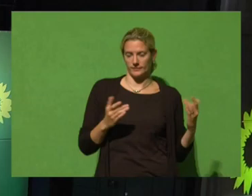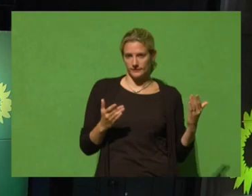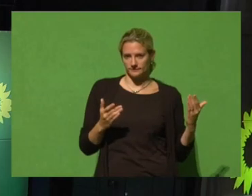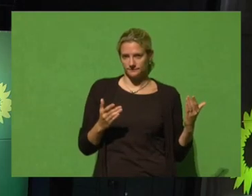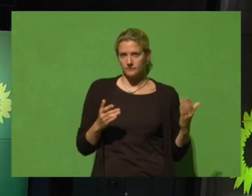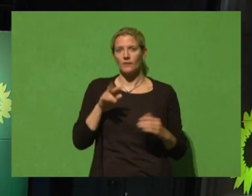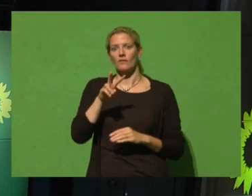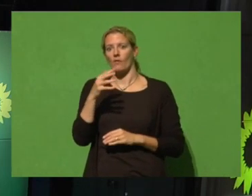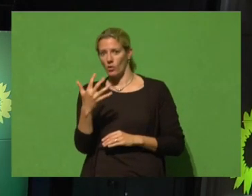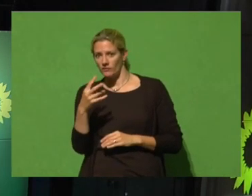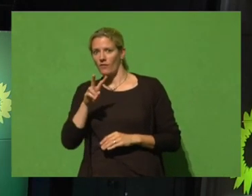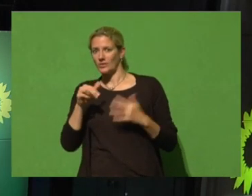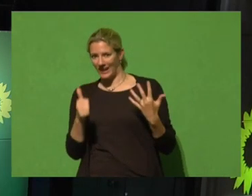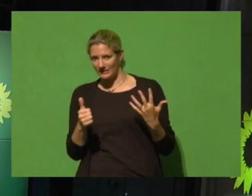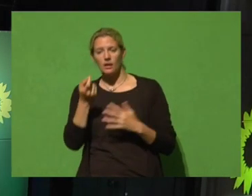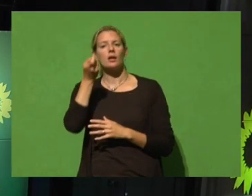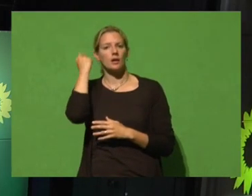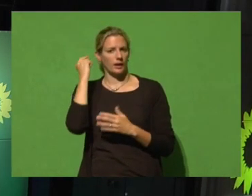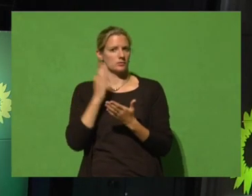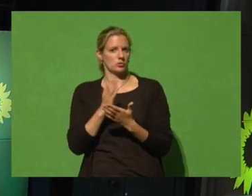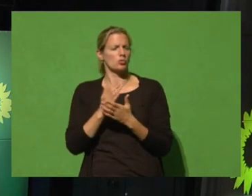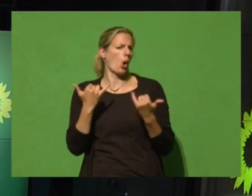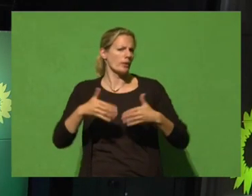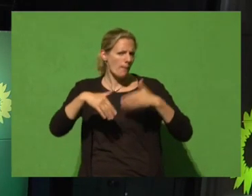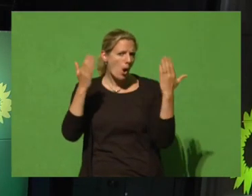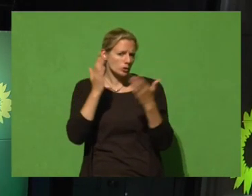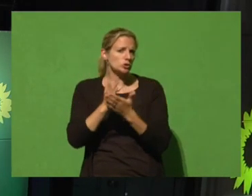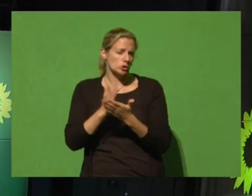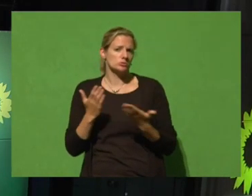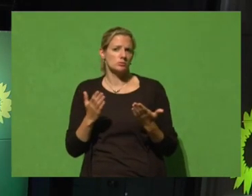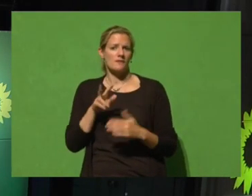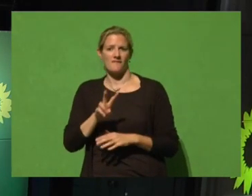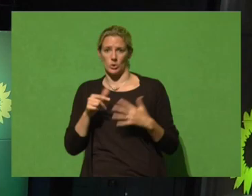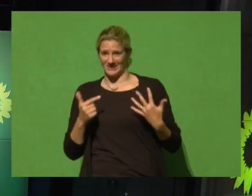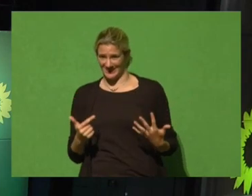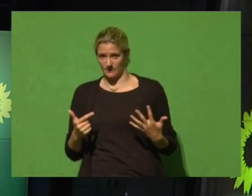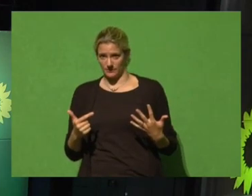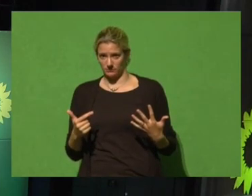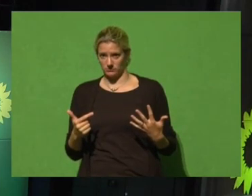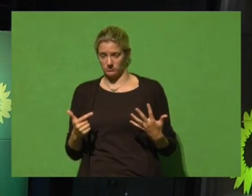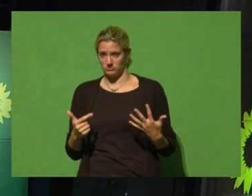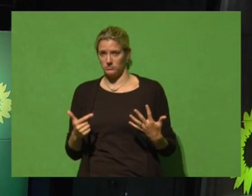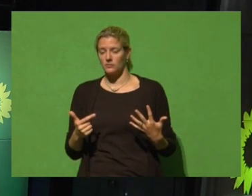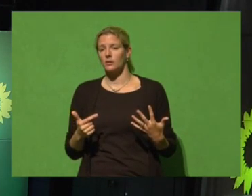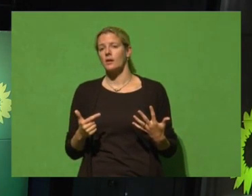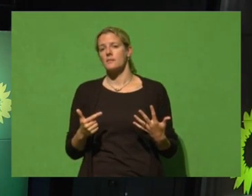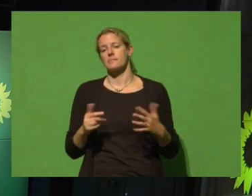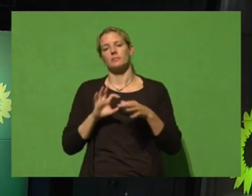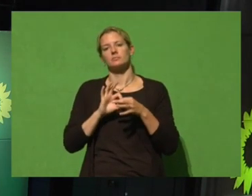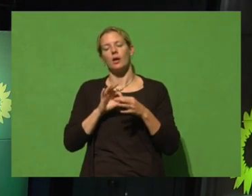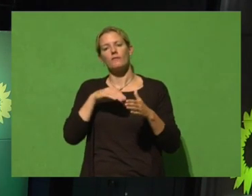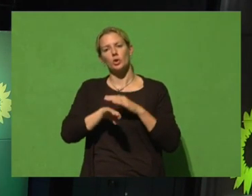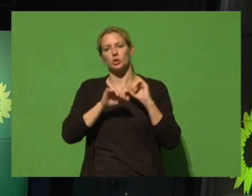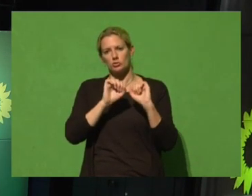V5 und V6 haben wir gestern und beziehungsweise auch heute Morgen schon gemacht. V7 ist der V-Antrag Flüchtlingsschutz geht